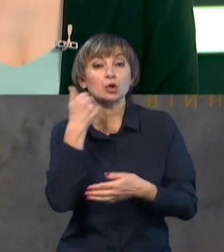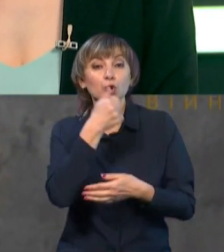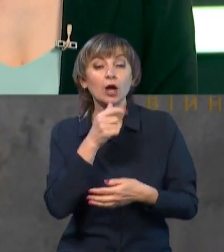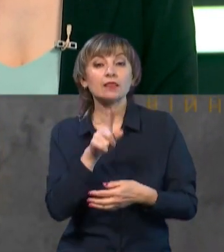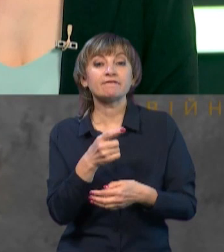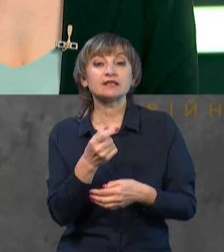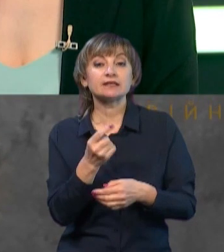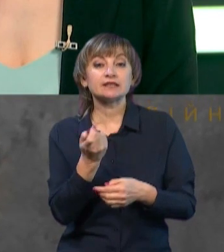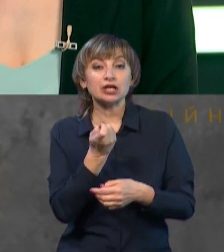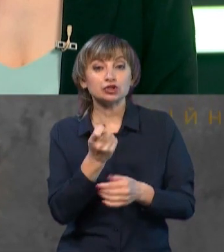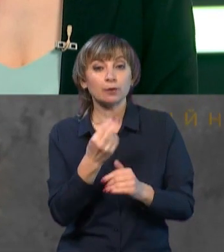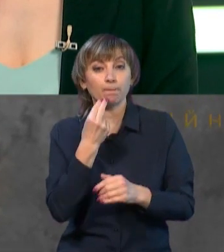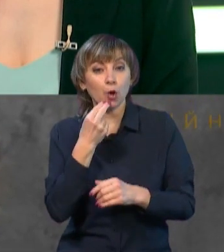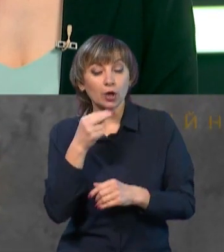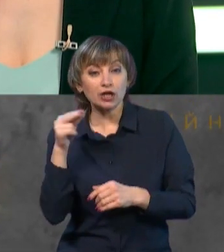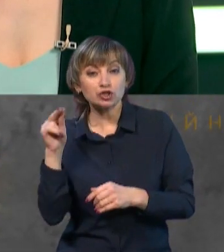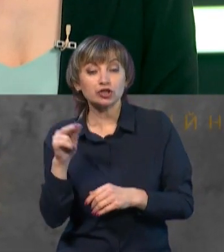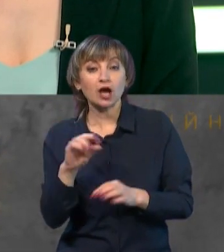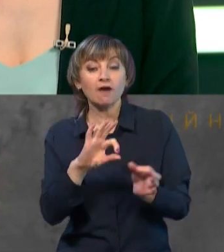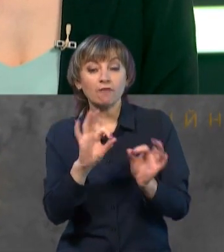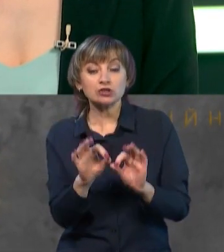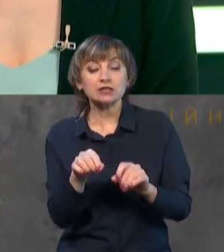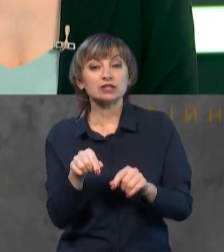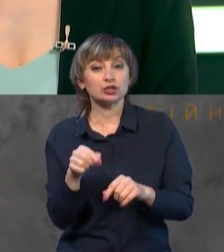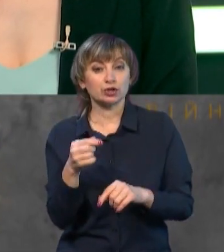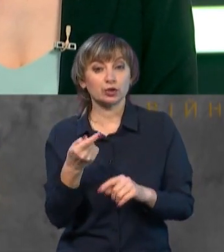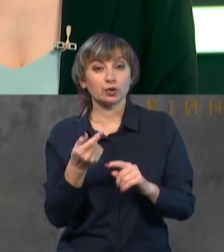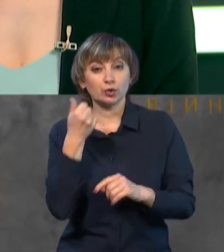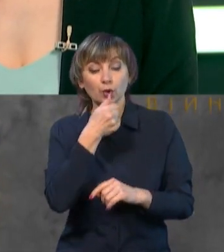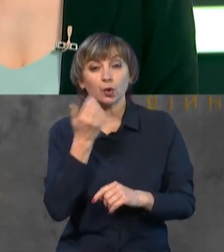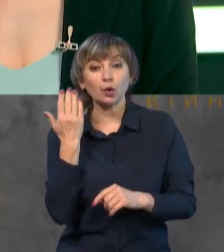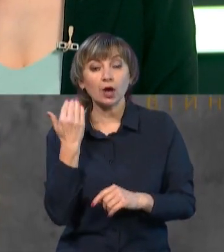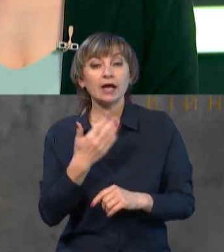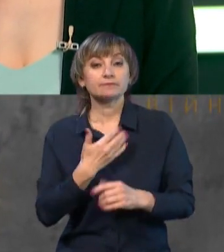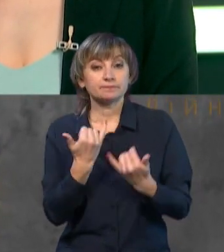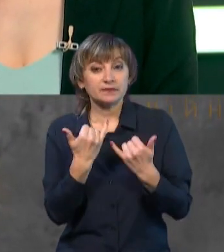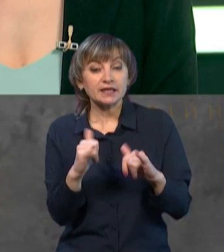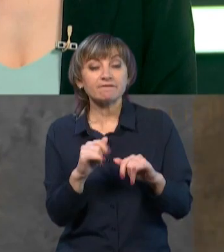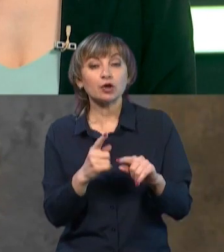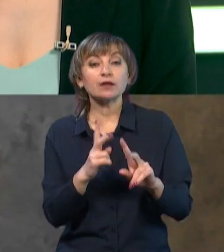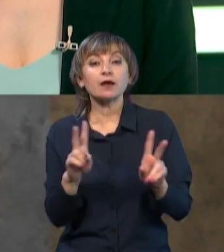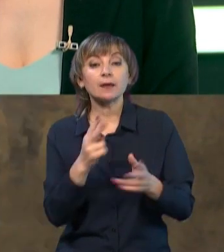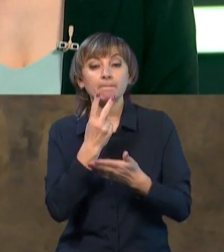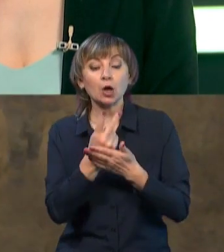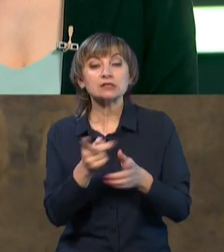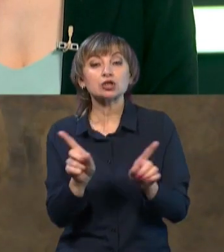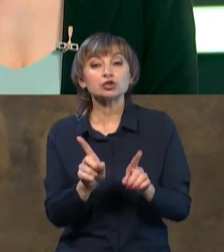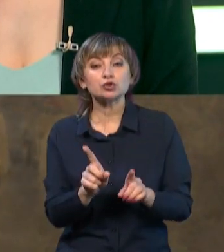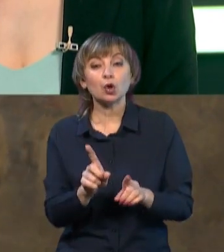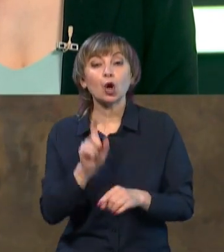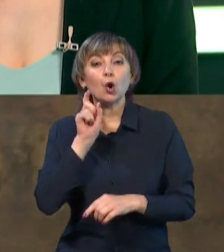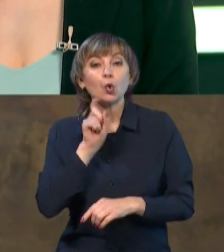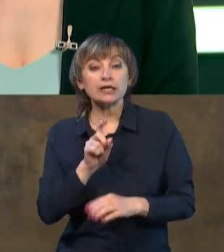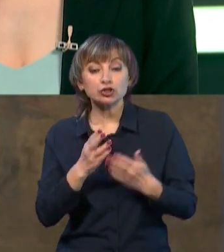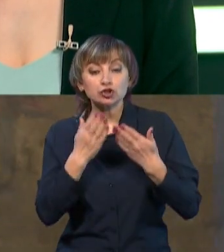навіть дещо їх покращити уже восени цього року. І для нас це теж неймовірне диво, яке показує, що